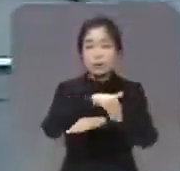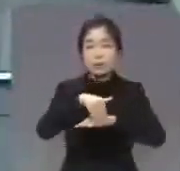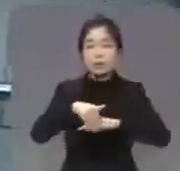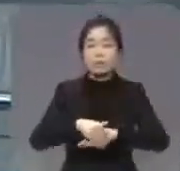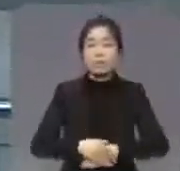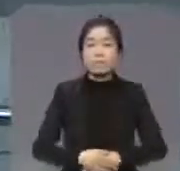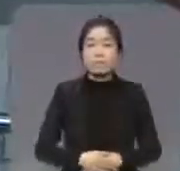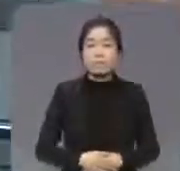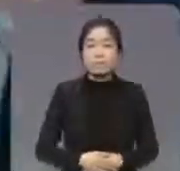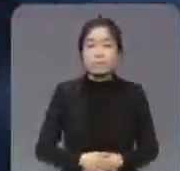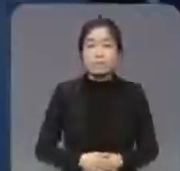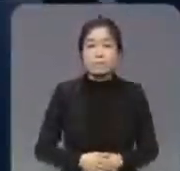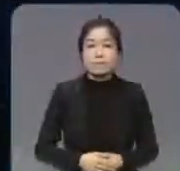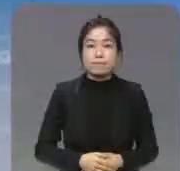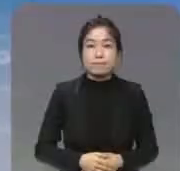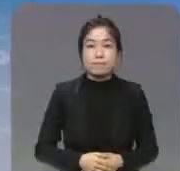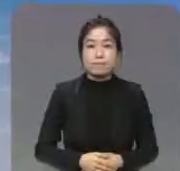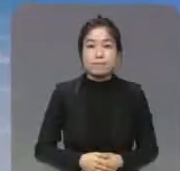여부를 통보합니다.